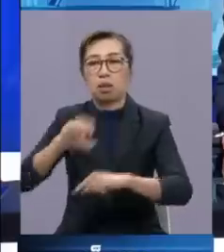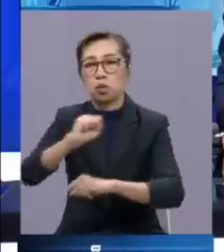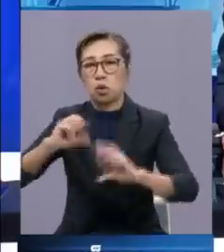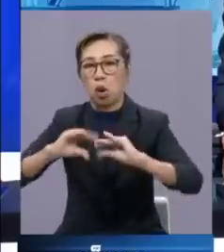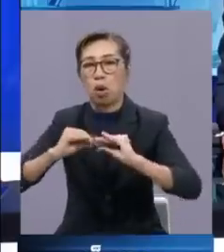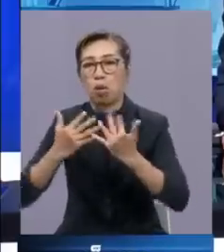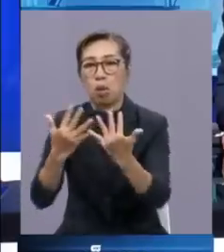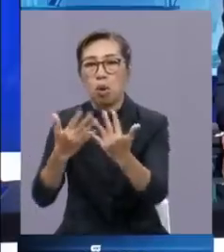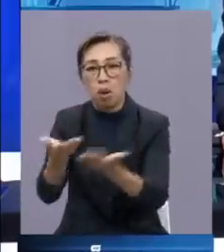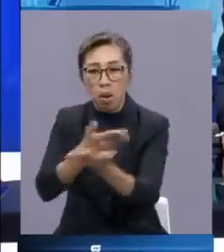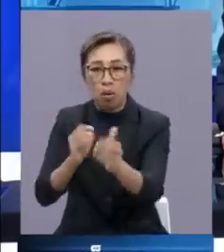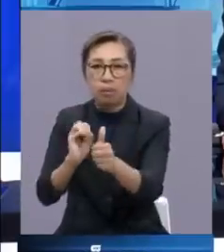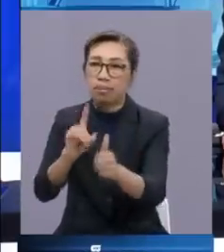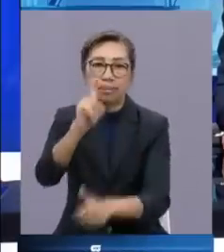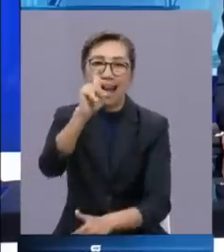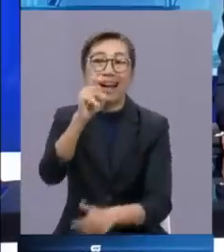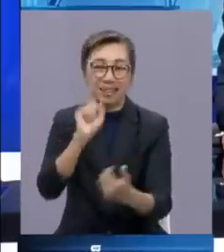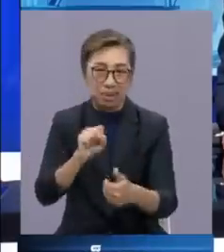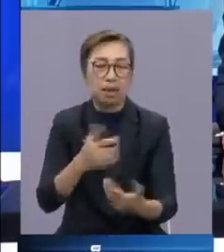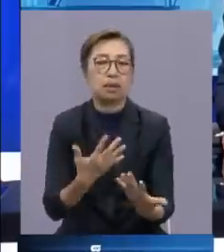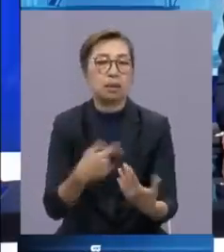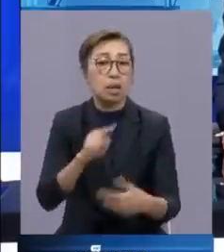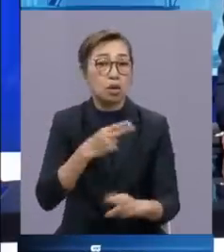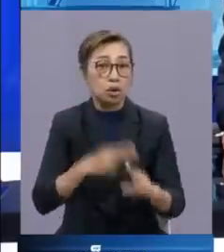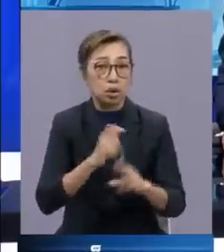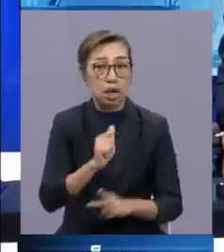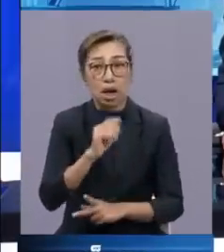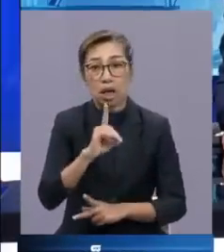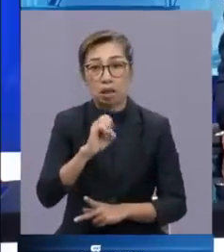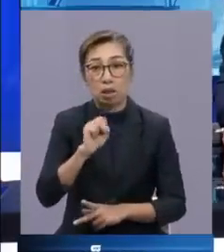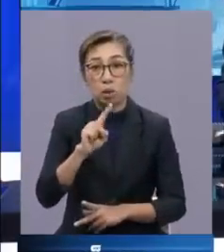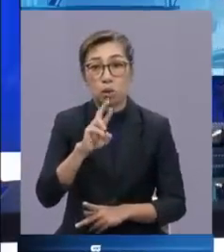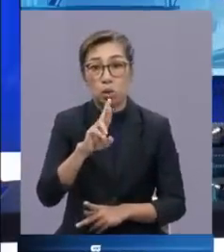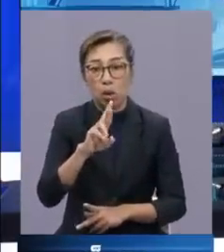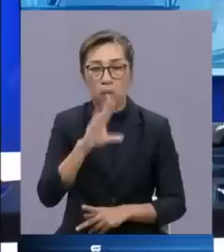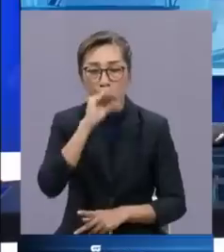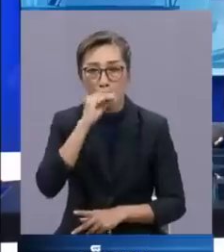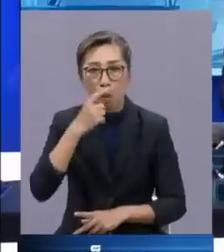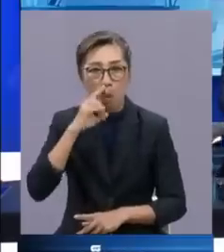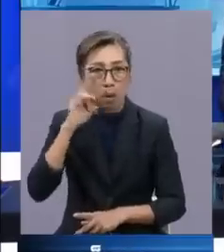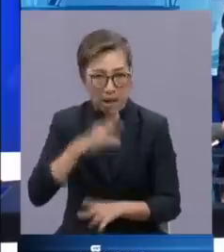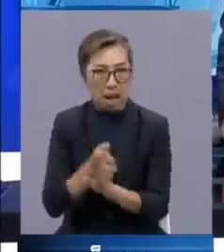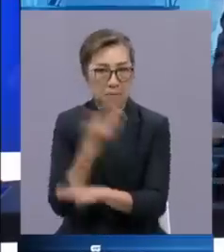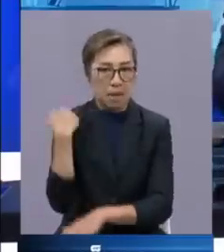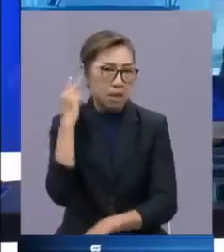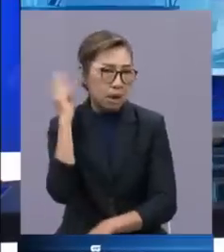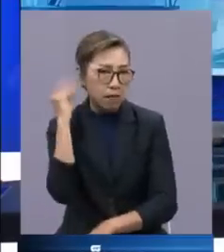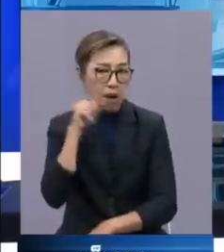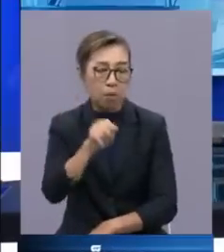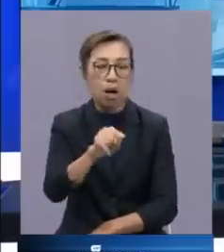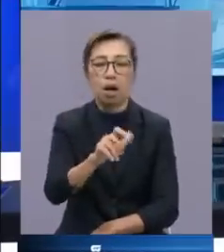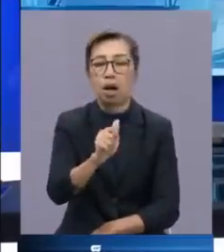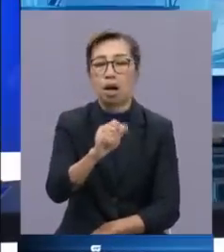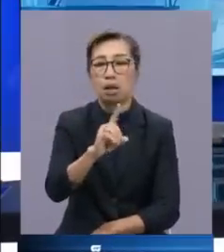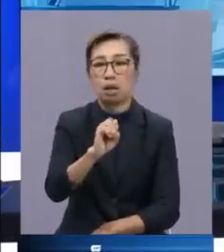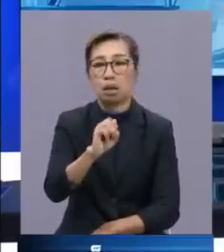ไม่เกิดไง ใช่ฮะ คุยกันยาวแน่ๆอ่ะ ครับคุณอดิศรเนี่ยพูดค่อนข้างดุเดือดเหมือนกันนะฮะนั่งฟังเมื่อสักครู่บอกยืนยันเรื่อง